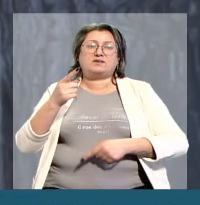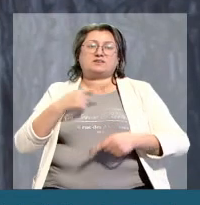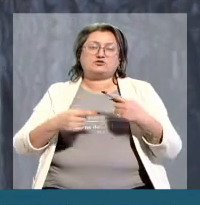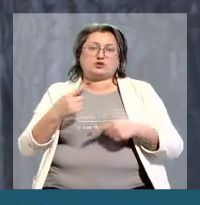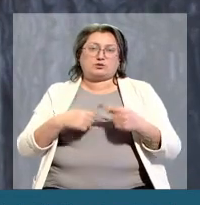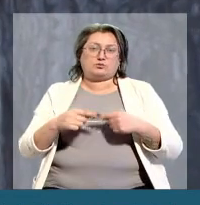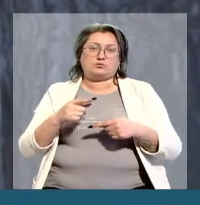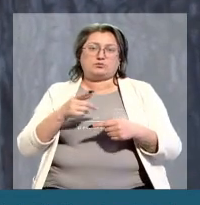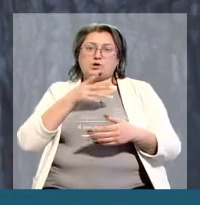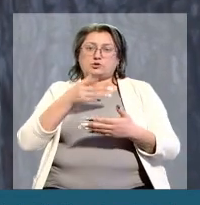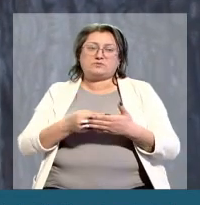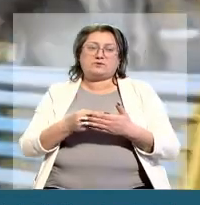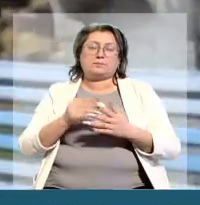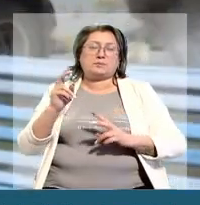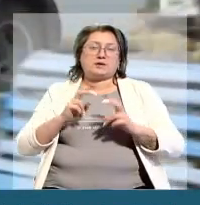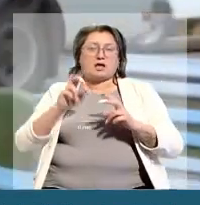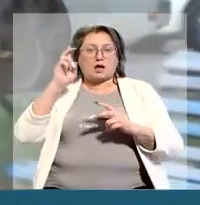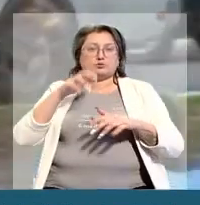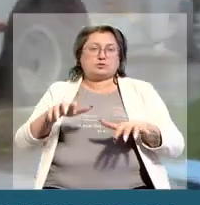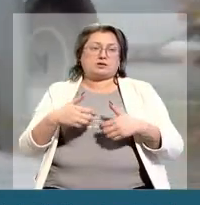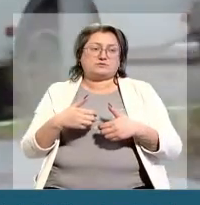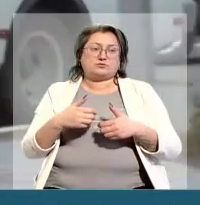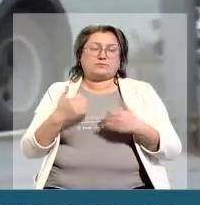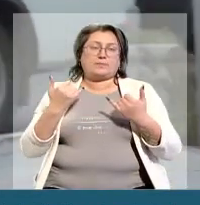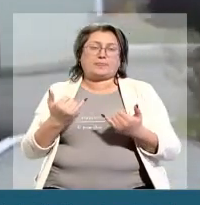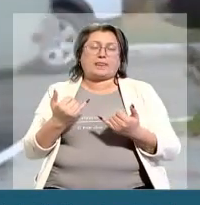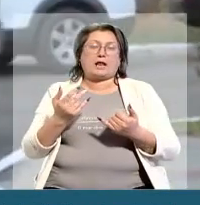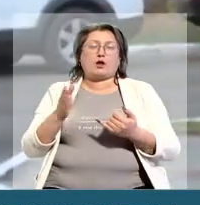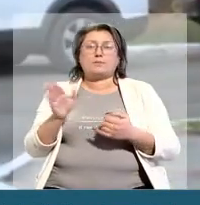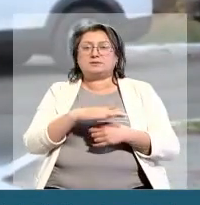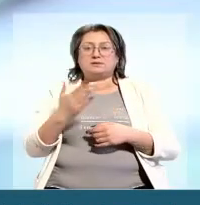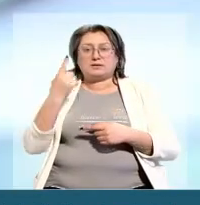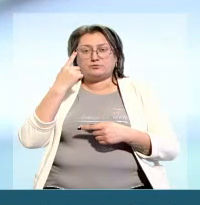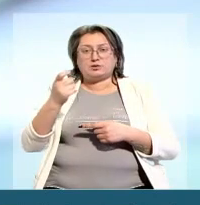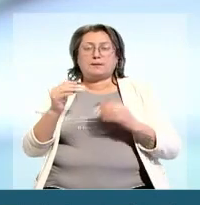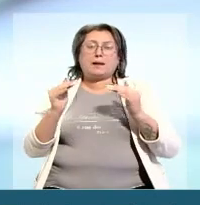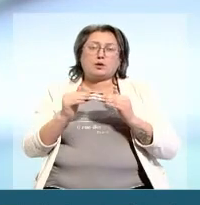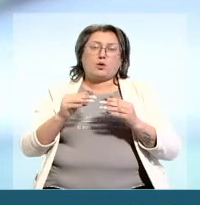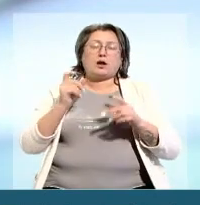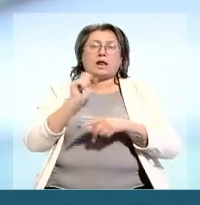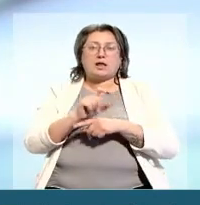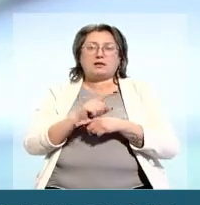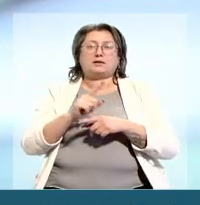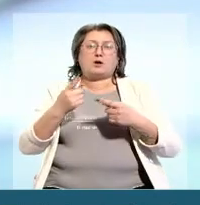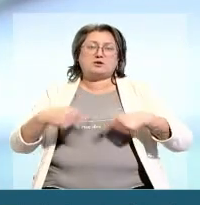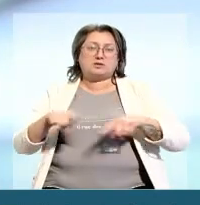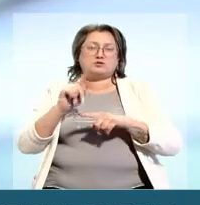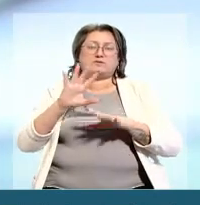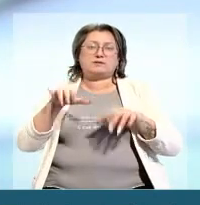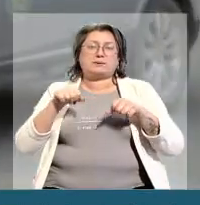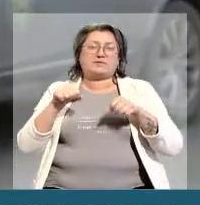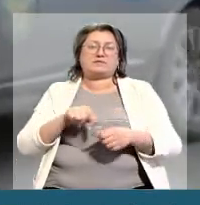басталған болатын. Дегенмен қос тарап серіктестеріне, тұтынушылары мен мердігерлерге ArcelorMittal Теміртауымен